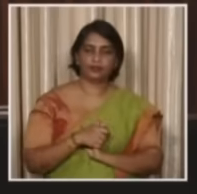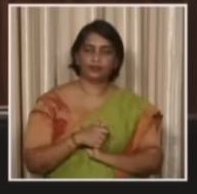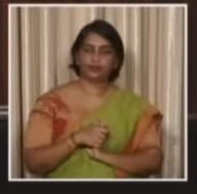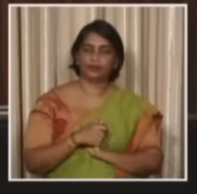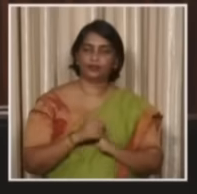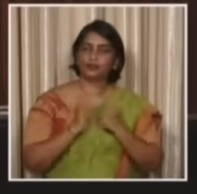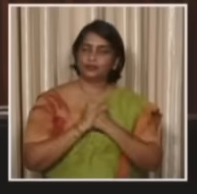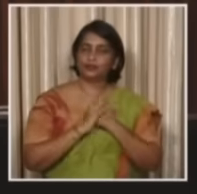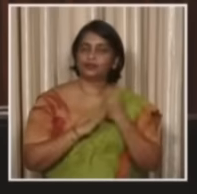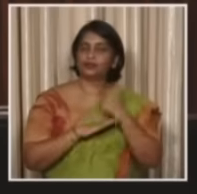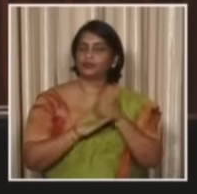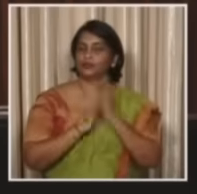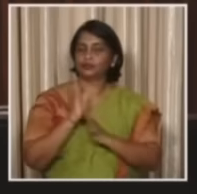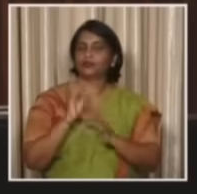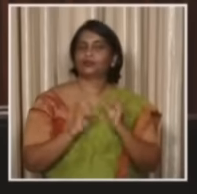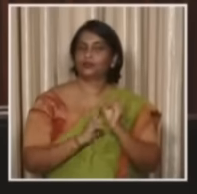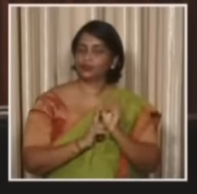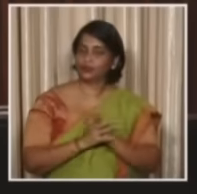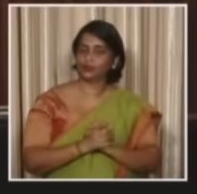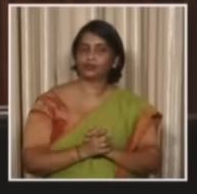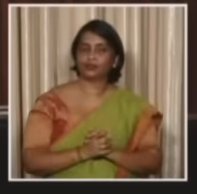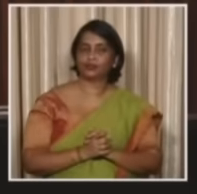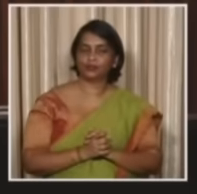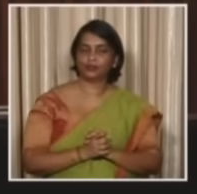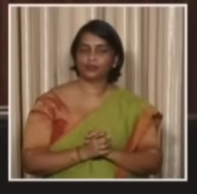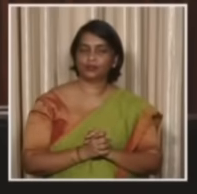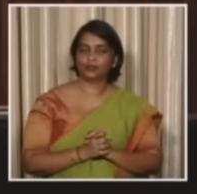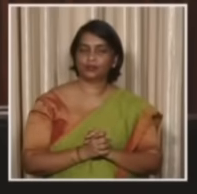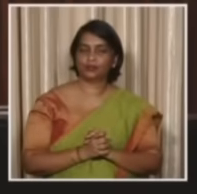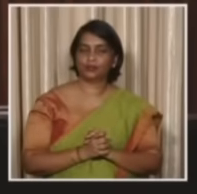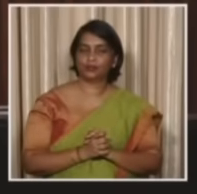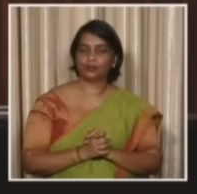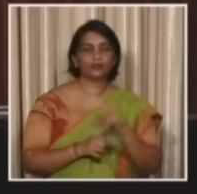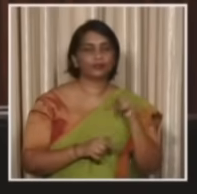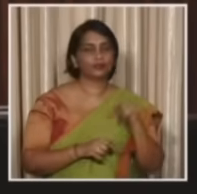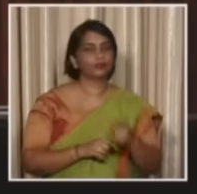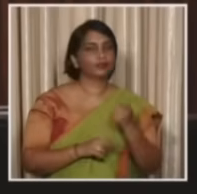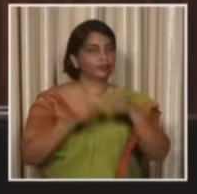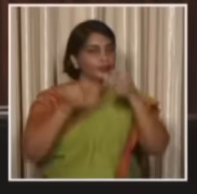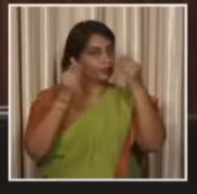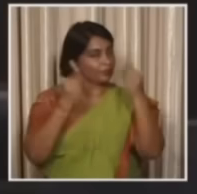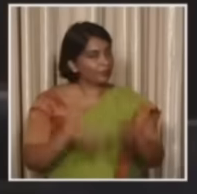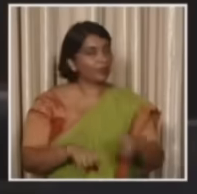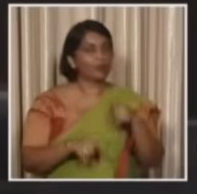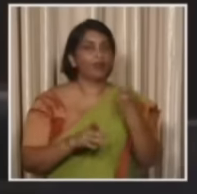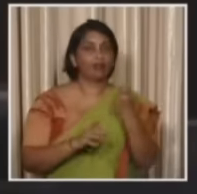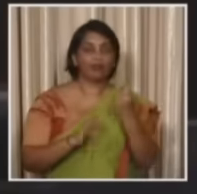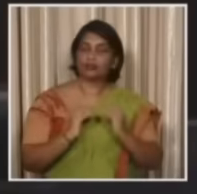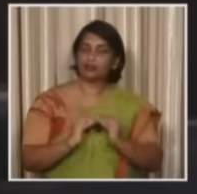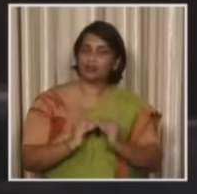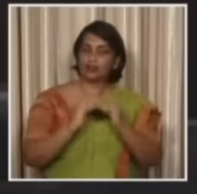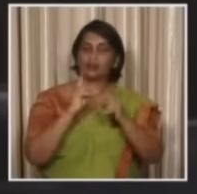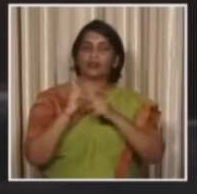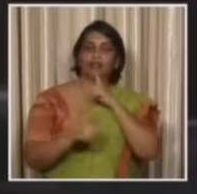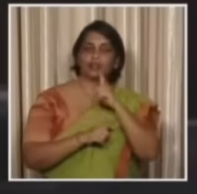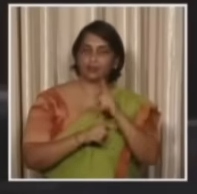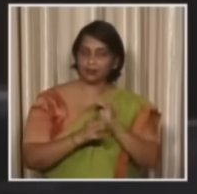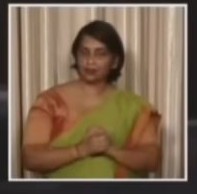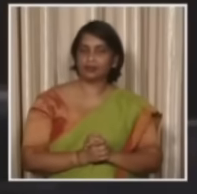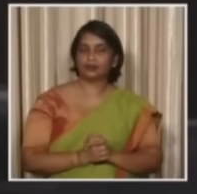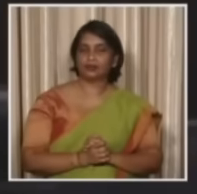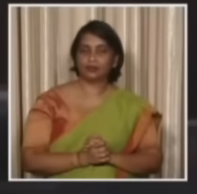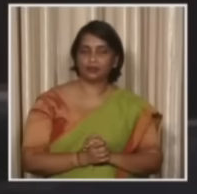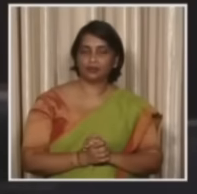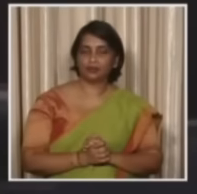ගරු මුලස්සනාරූඪ මන්ත්‍රීතුමනි, දැන් ආර්ථිකයේ වට්ටපු අයම ආර්ථිකයේ ගොඩගන්න කතා කරනවා.